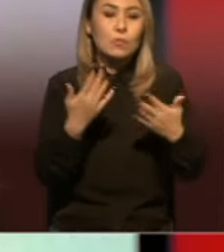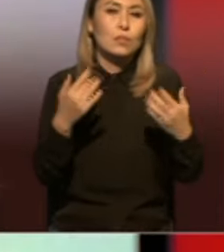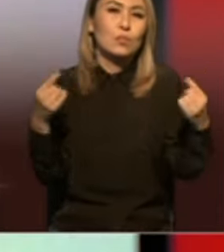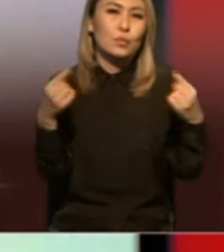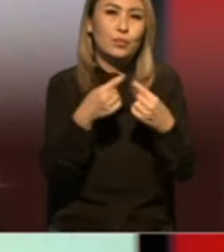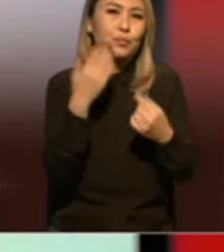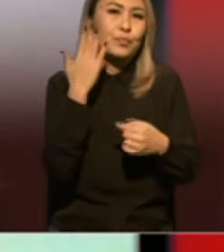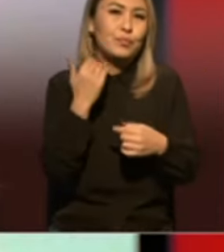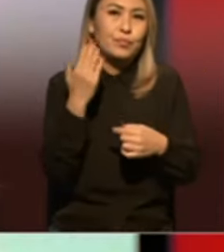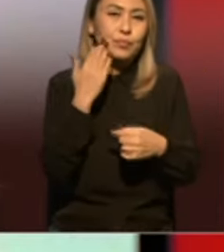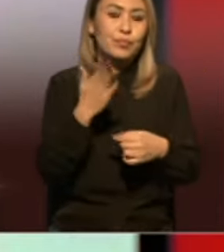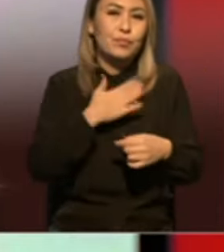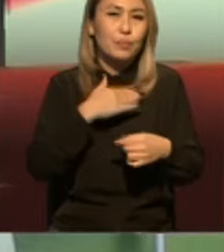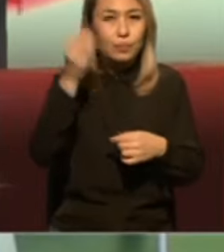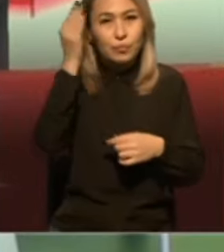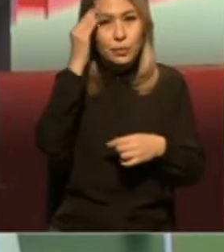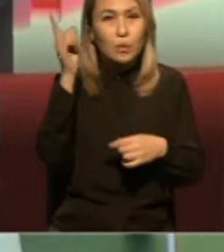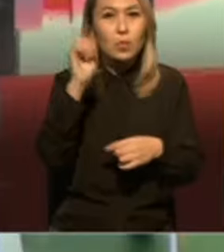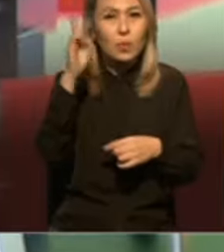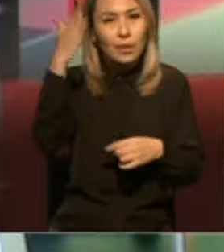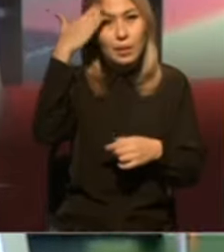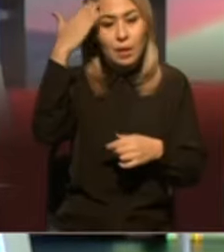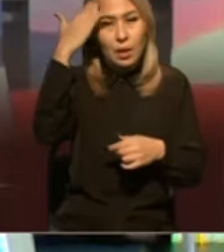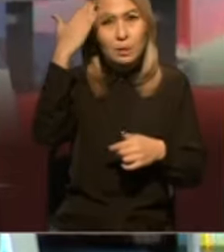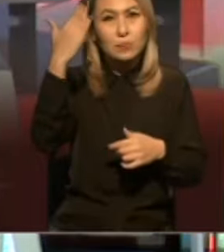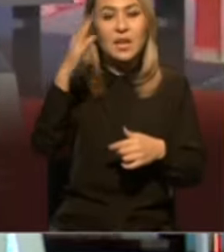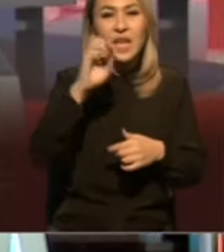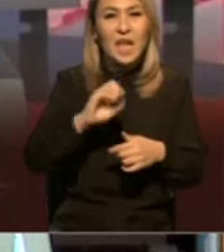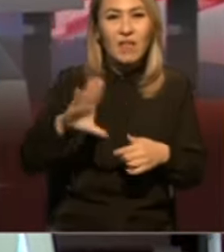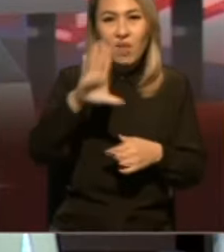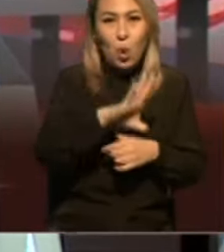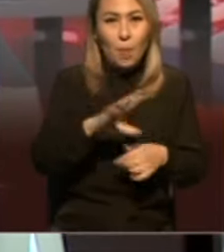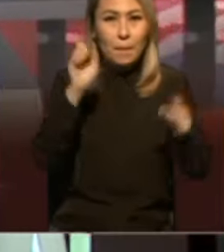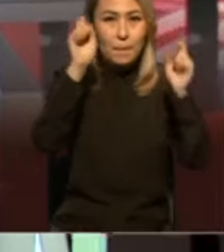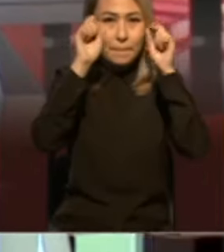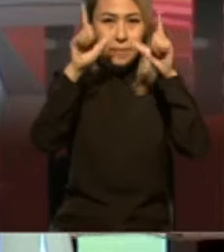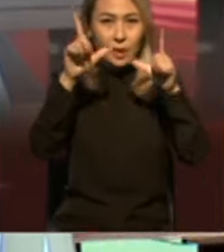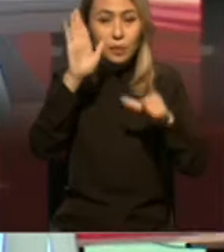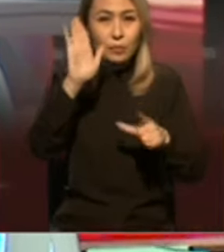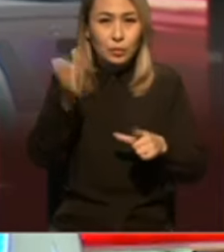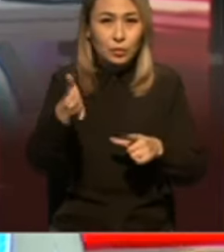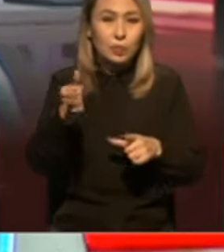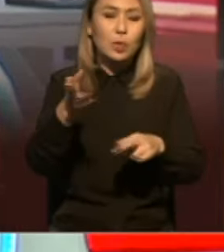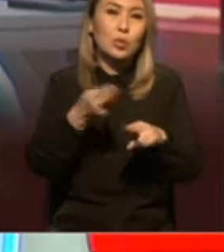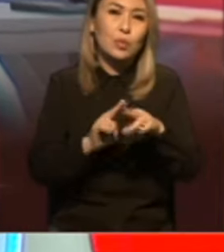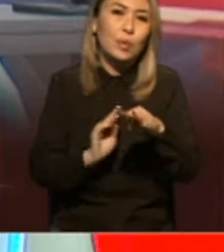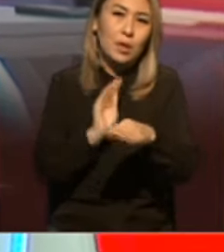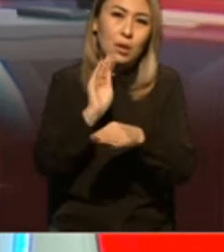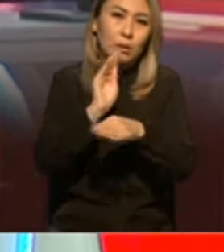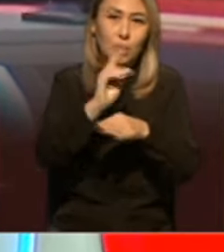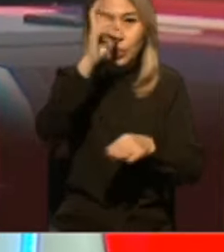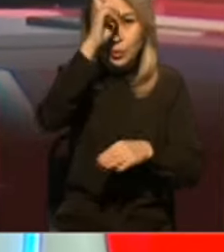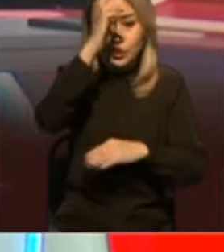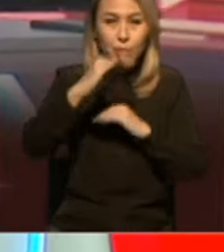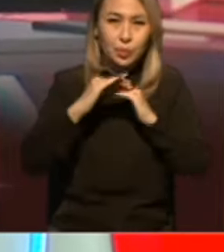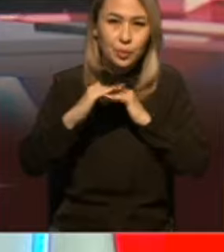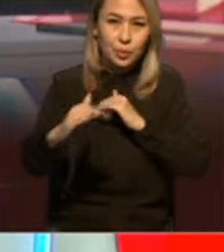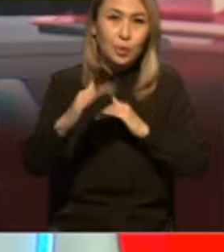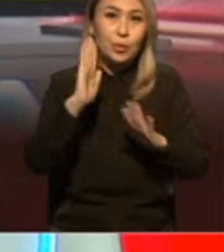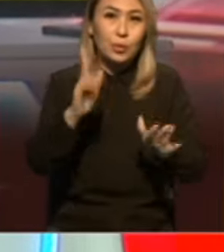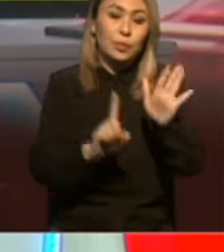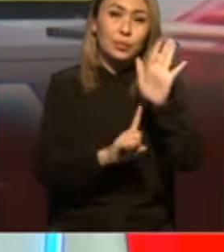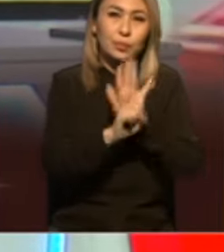Менің ойымша Трамптың келуімен Еуропа оянатын болады. сонымен қатар Түркияға да бұл қозғау